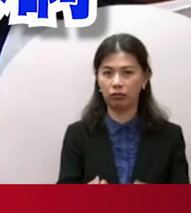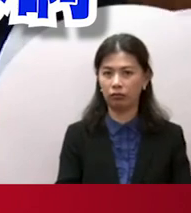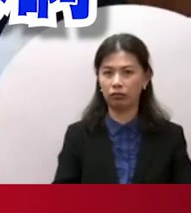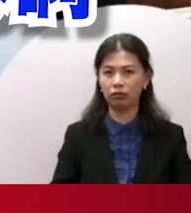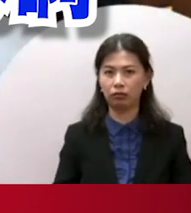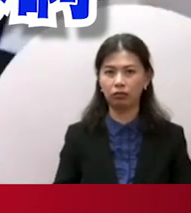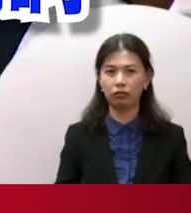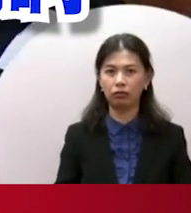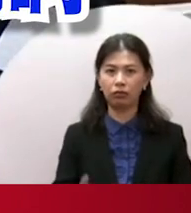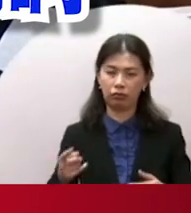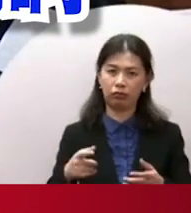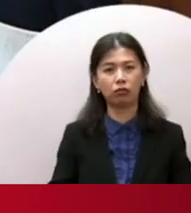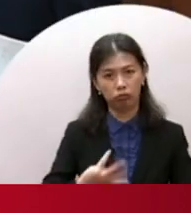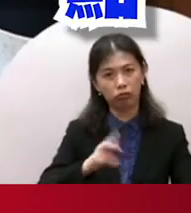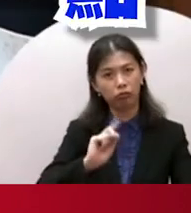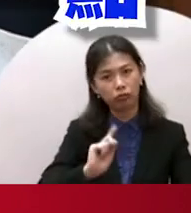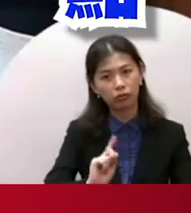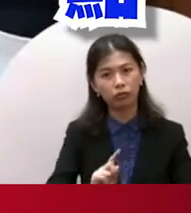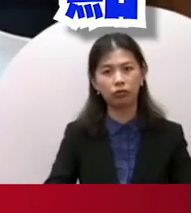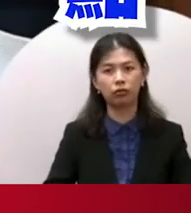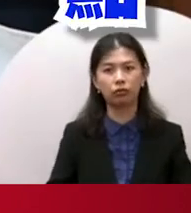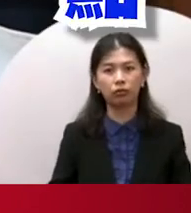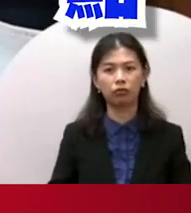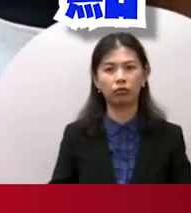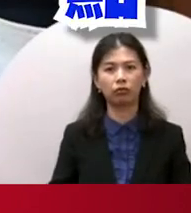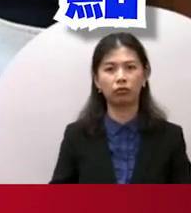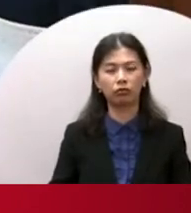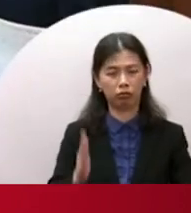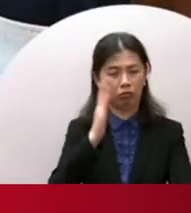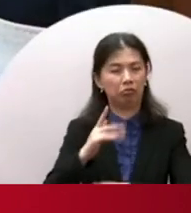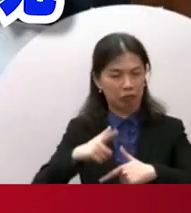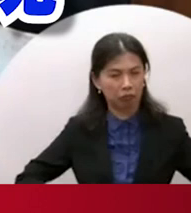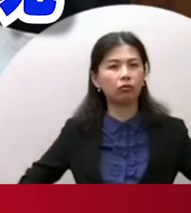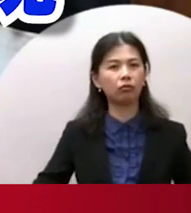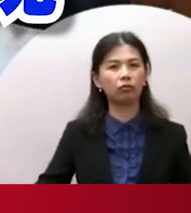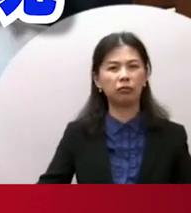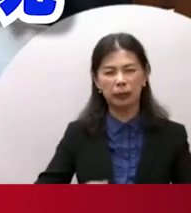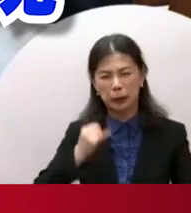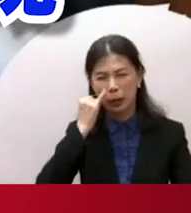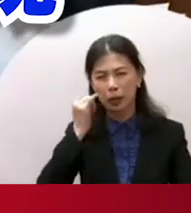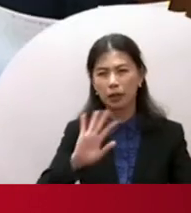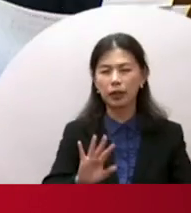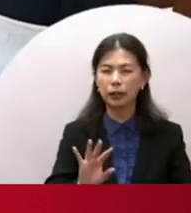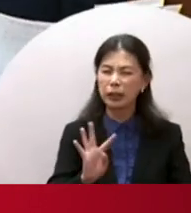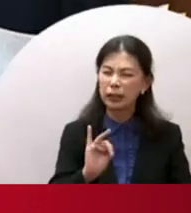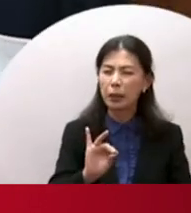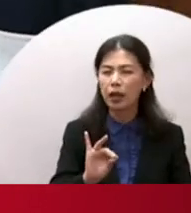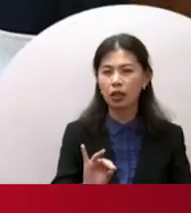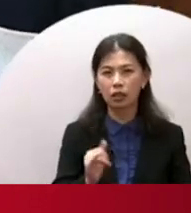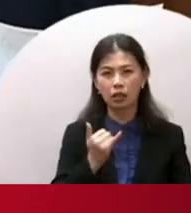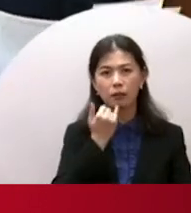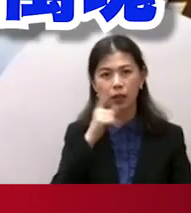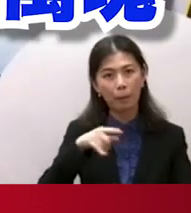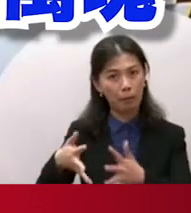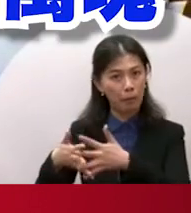有什么振兴券啊，有没有领到啊？可不可以大方一点？不要说几百块，是不是可以比